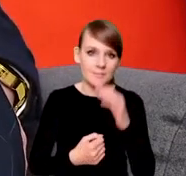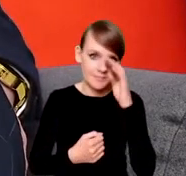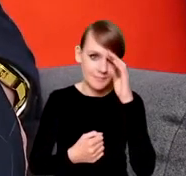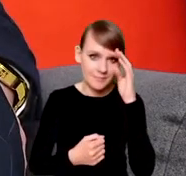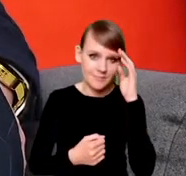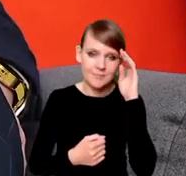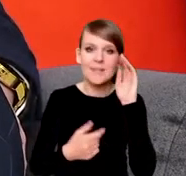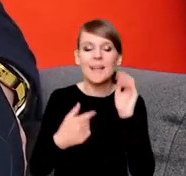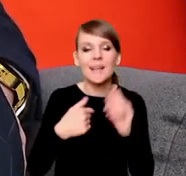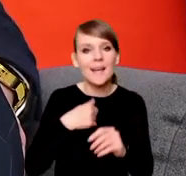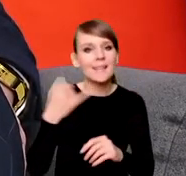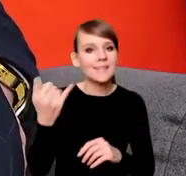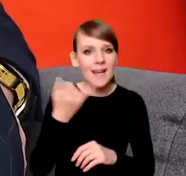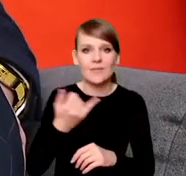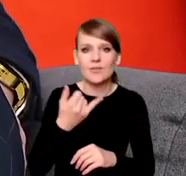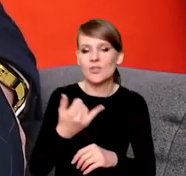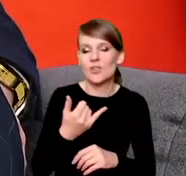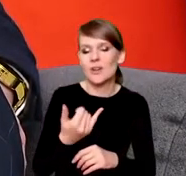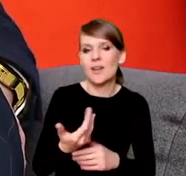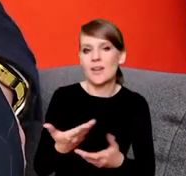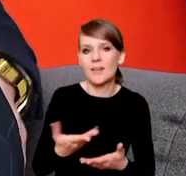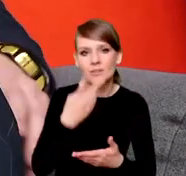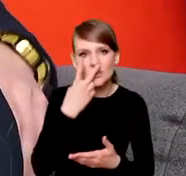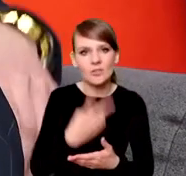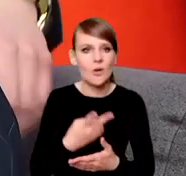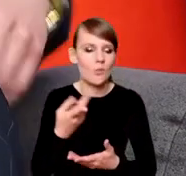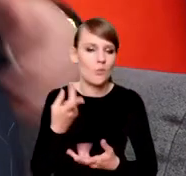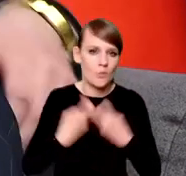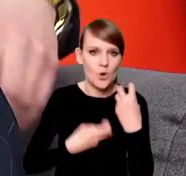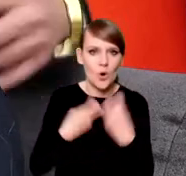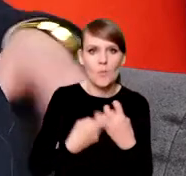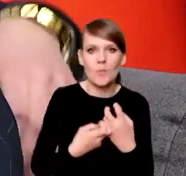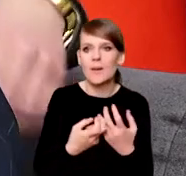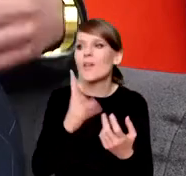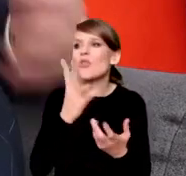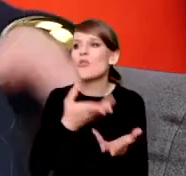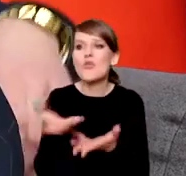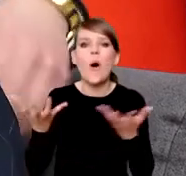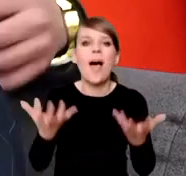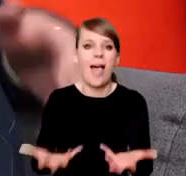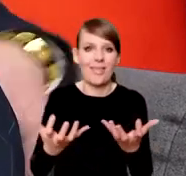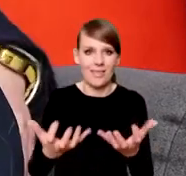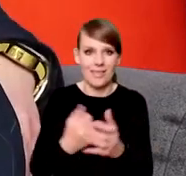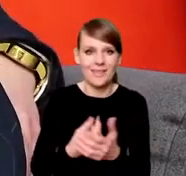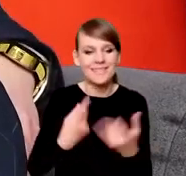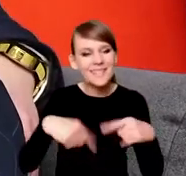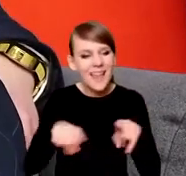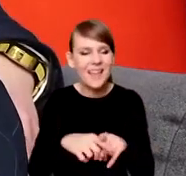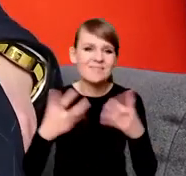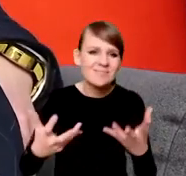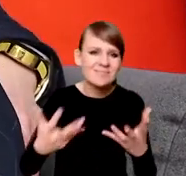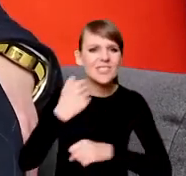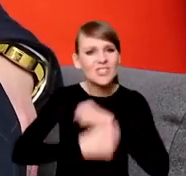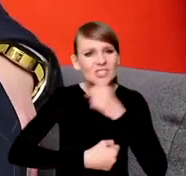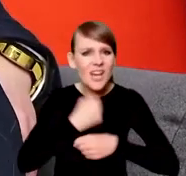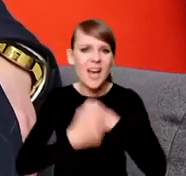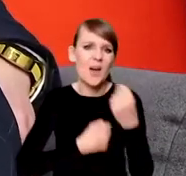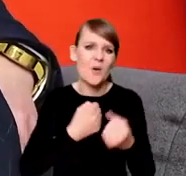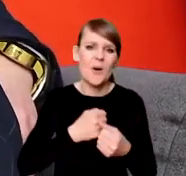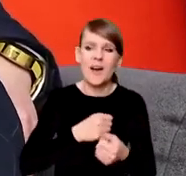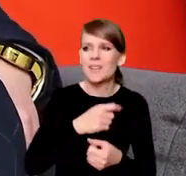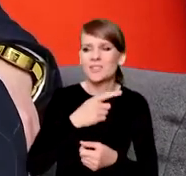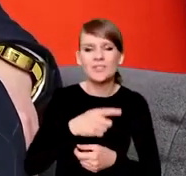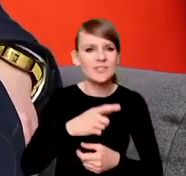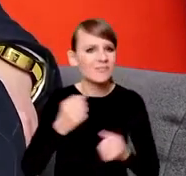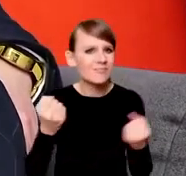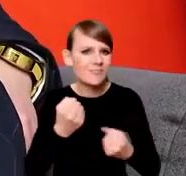trudność. Miałem poważne trudności ze znalezieniem zespołu chętnego, dynamicznego do działania, do prowadzenia inicjatyw. Do momentu,